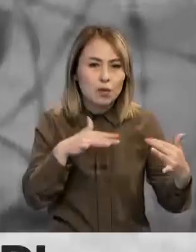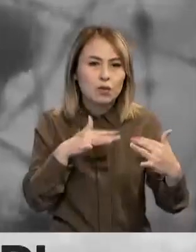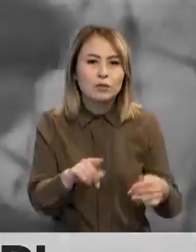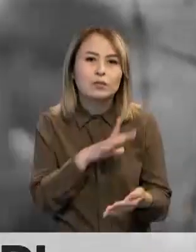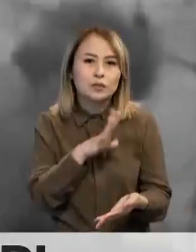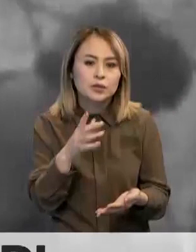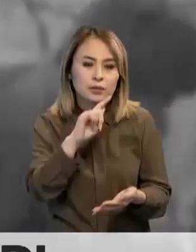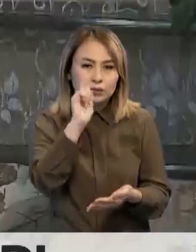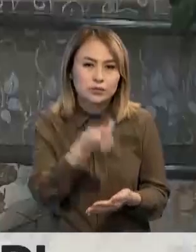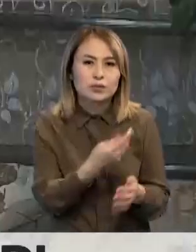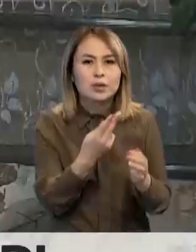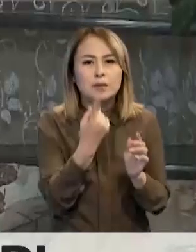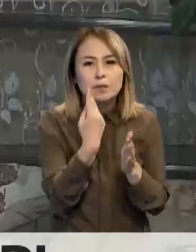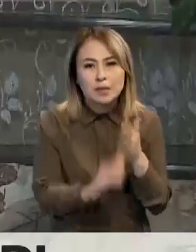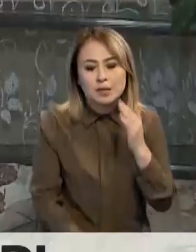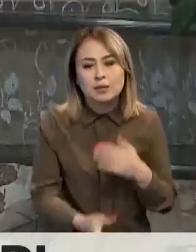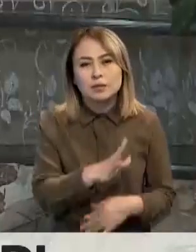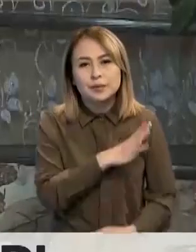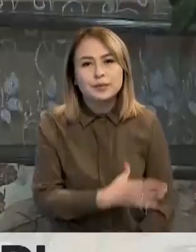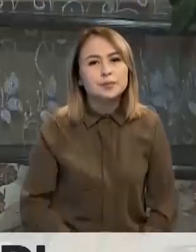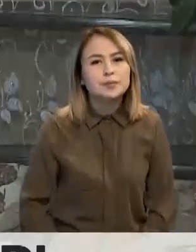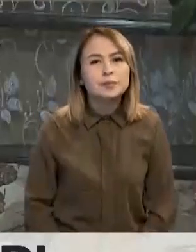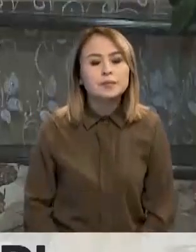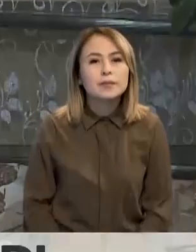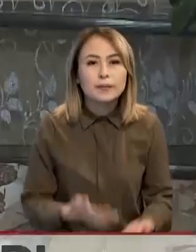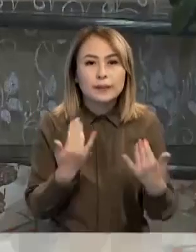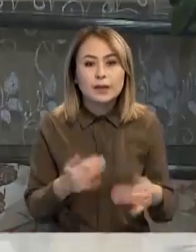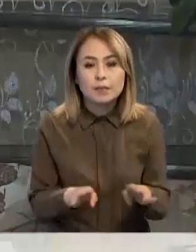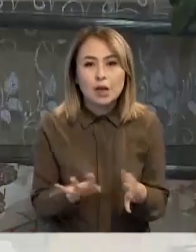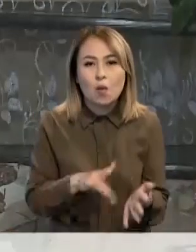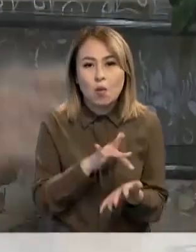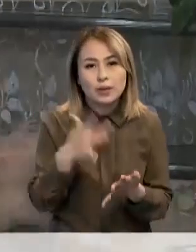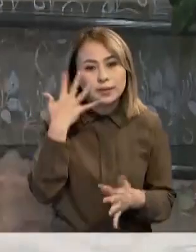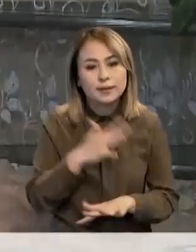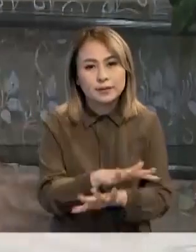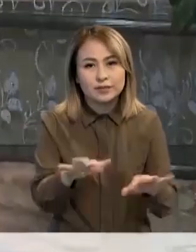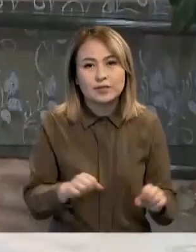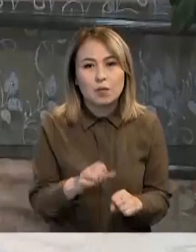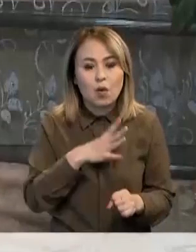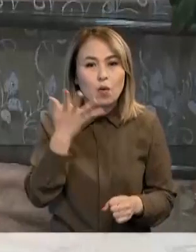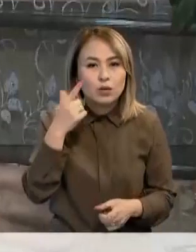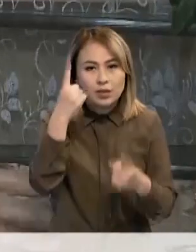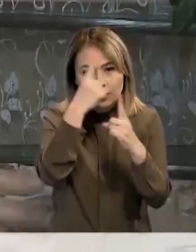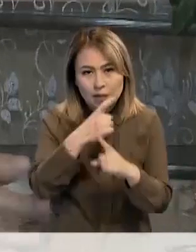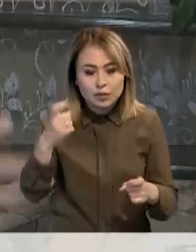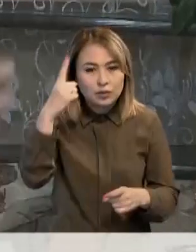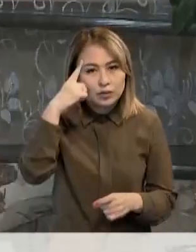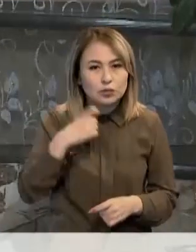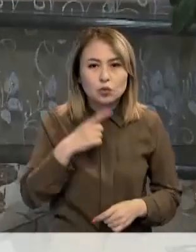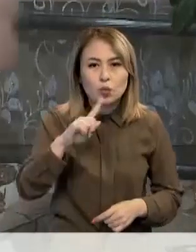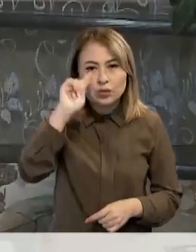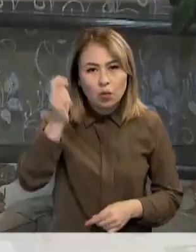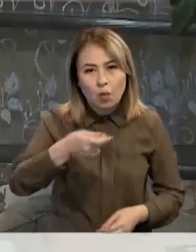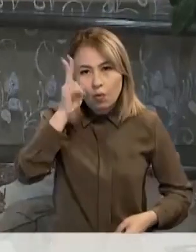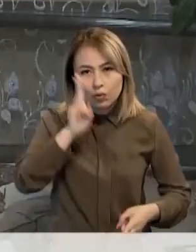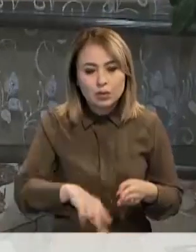дұшпанды дізе бүктірді. Сол жердегі бір қаланы алар кезде бізге соғыс аяқталды деген хабар жетті. Бұл мен